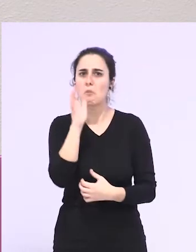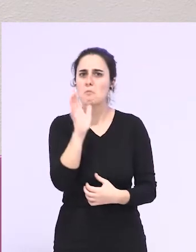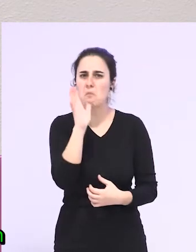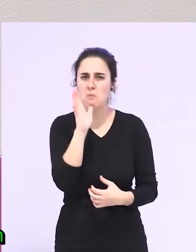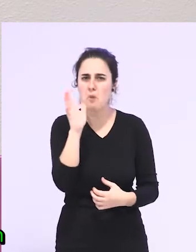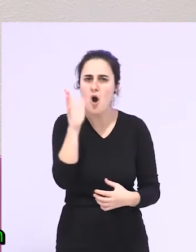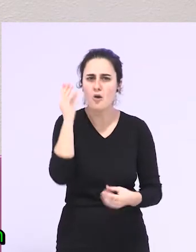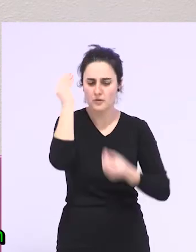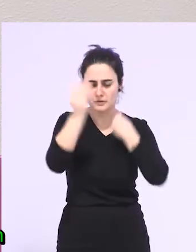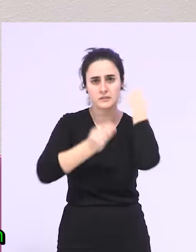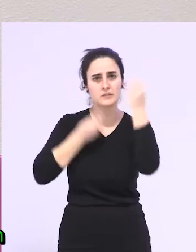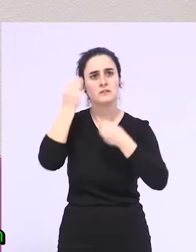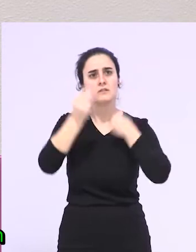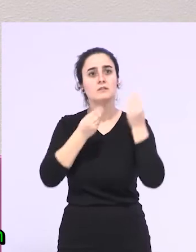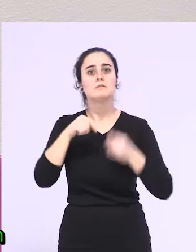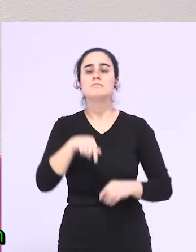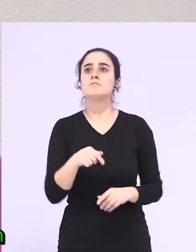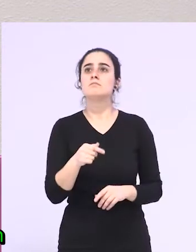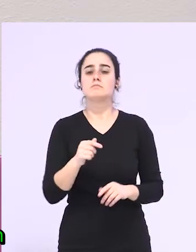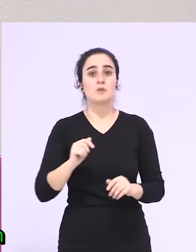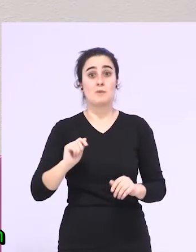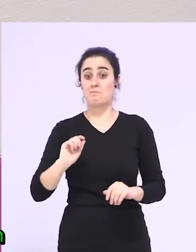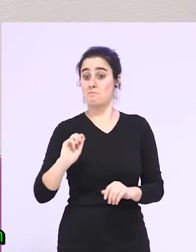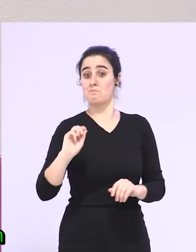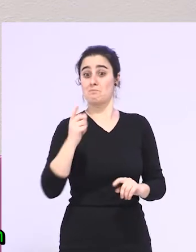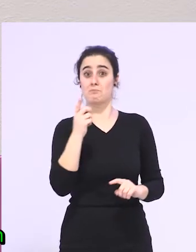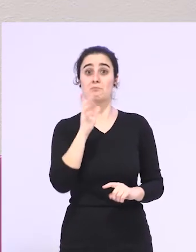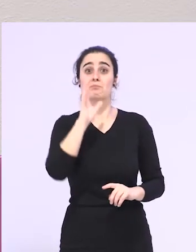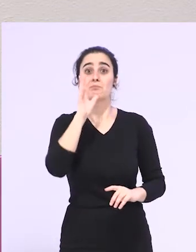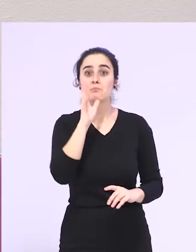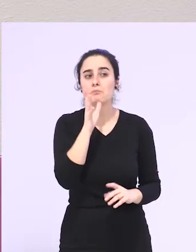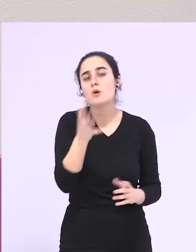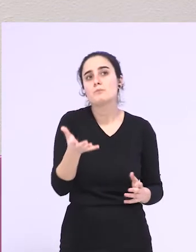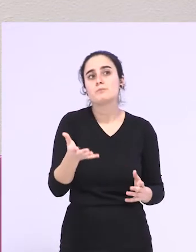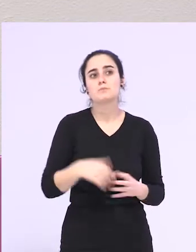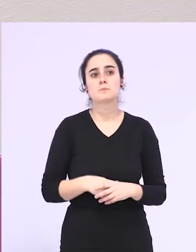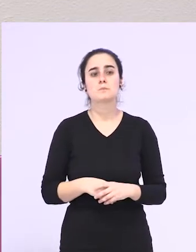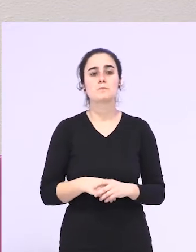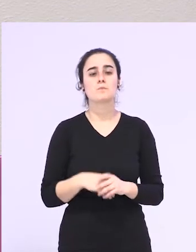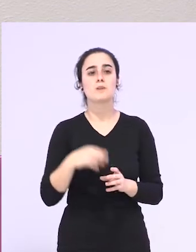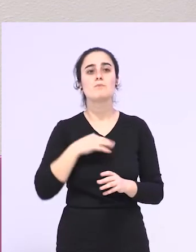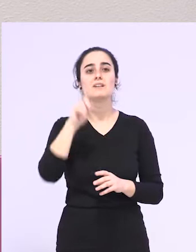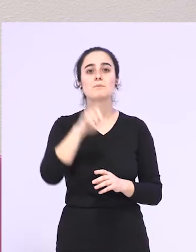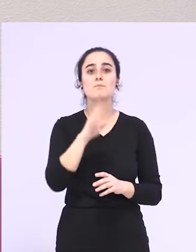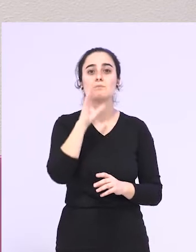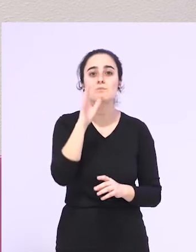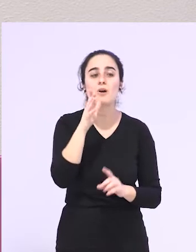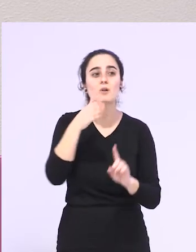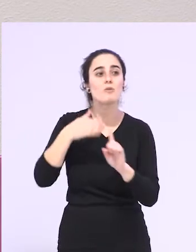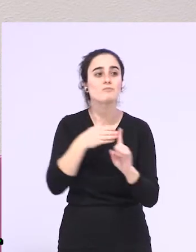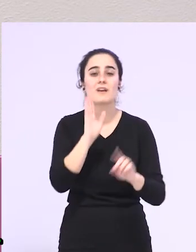ez? Eta pixkate lehenbiziko hipotesitako bat edo bazen, gauzaek edo erasoek hartzen